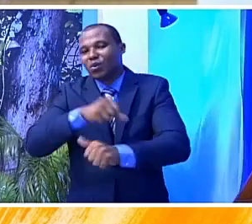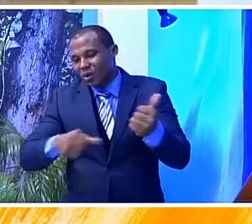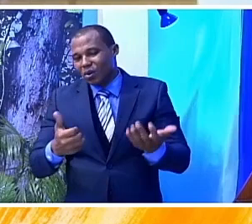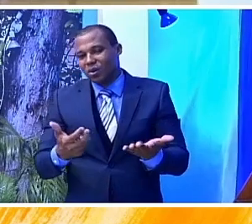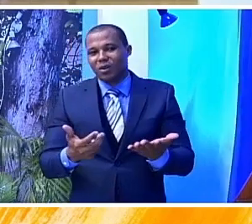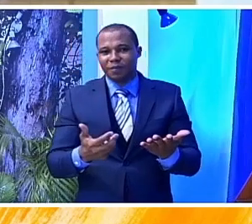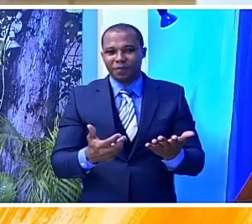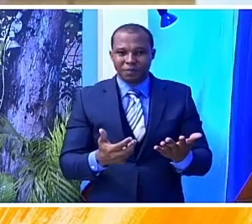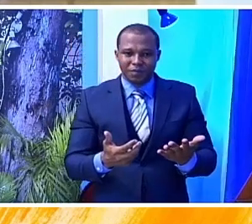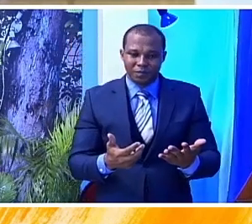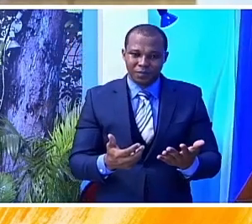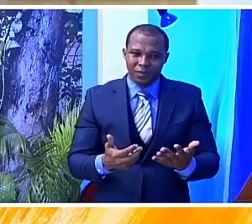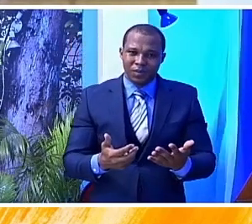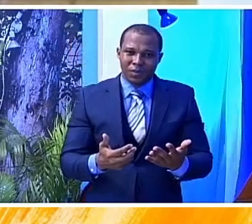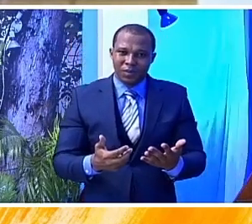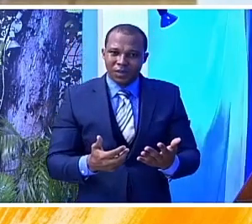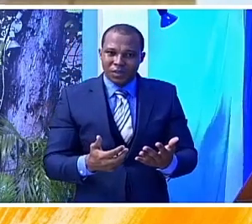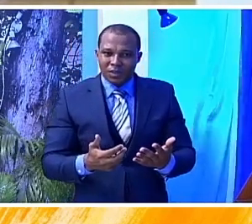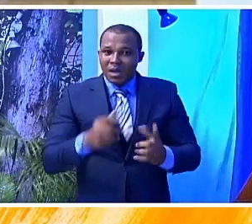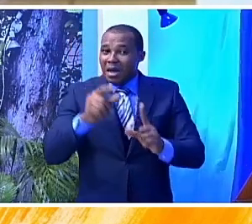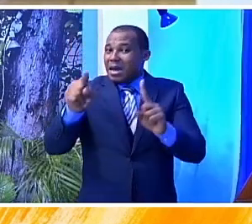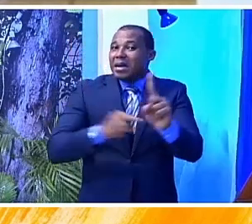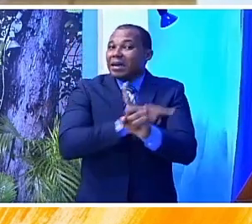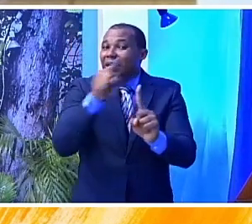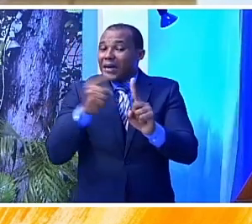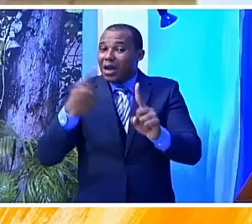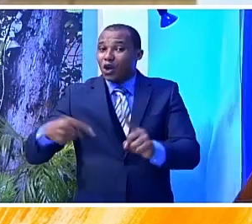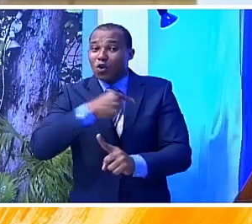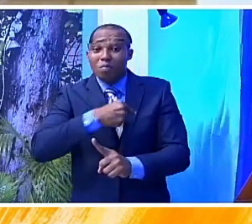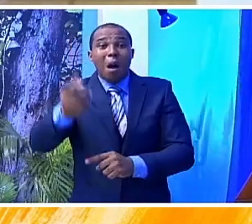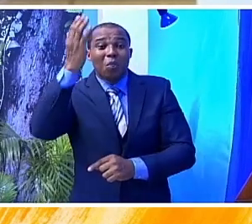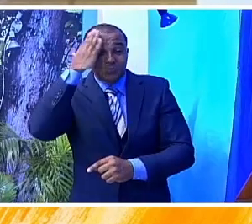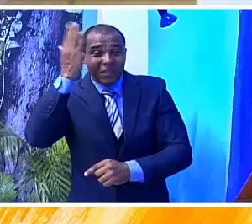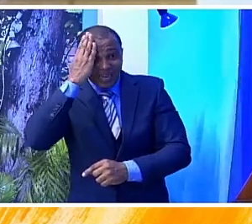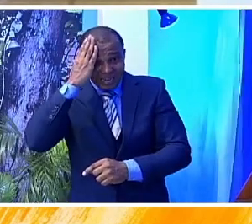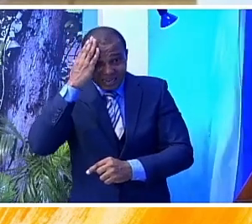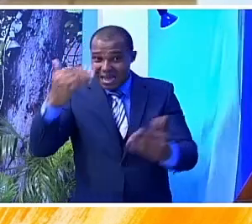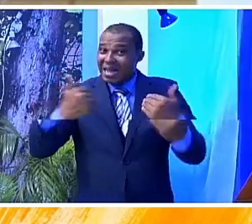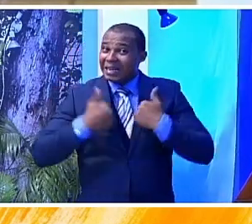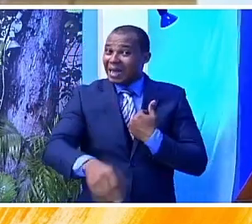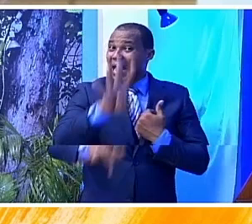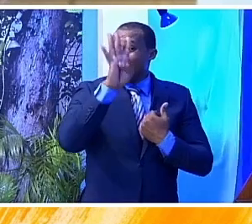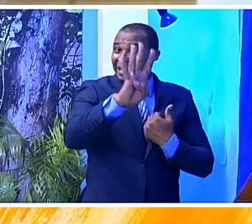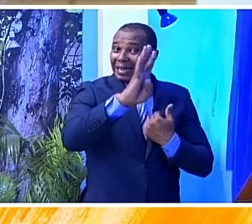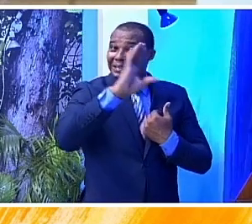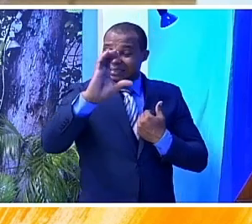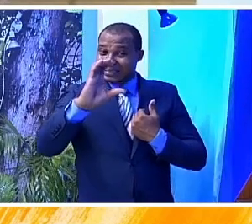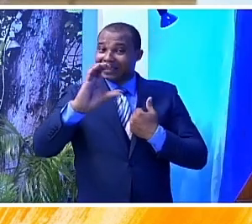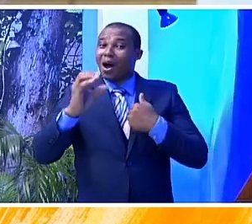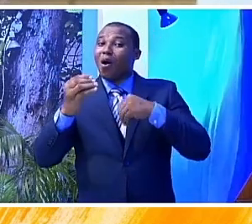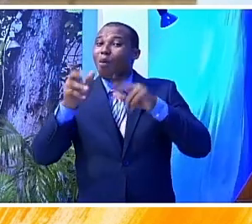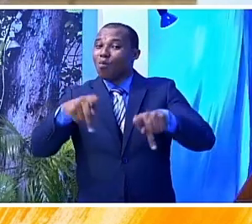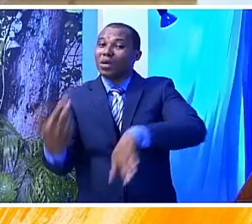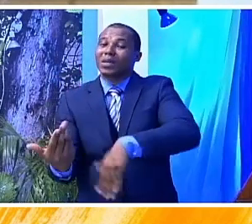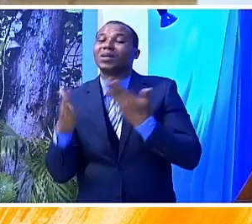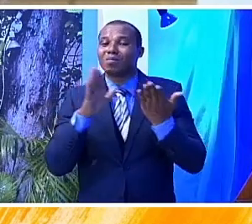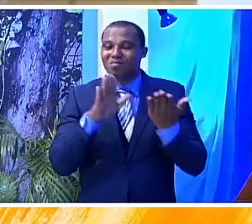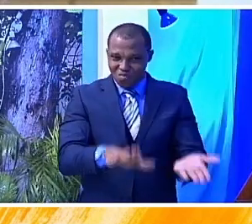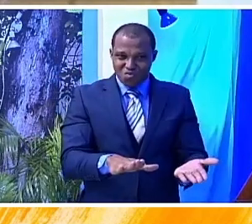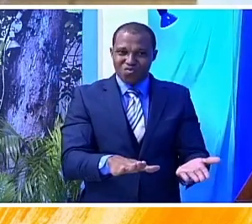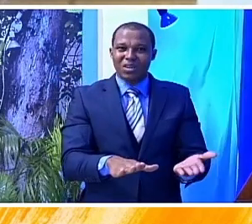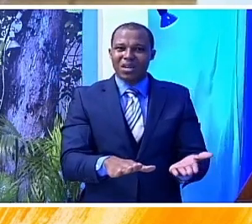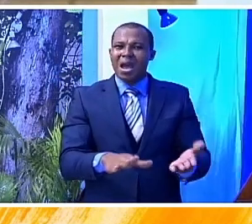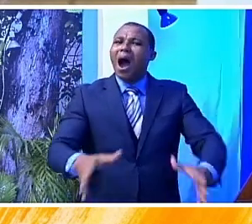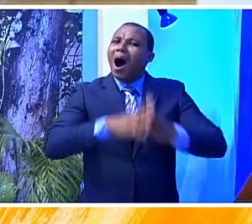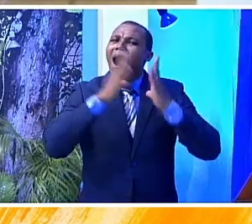sont racines. Ça veut dire que nous avons déjà gagné à peu près 400 morts, déjà, plus que 2000 blessés déjà. Mais nous avons gagné là-dedans, nous,